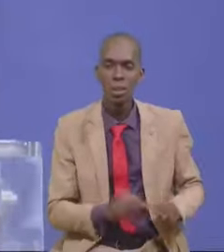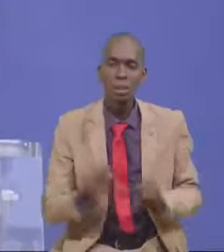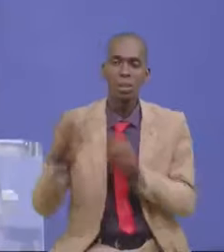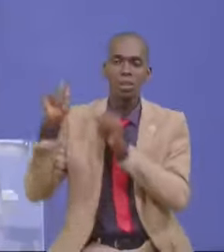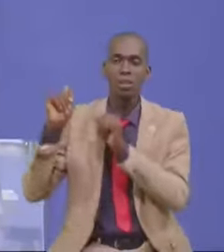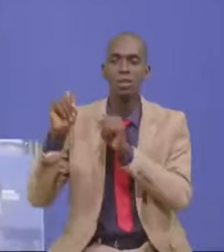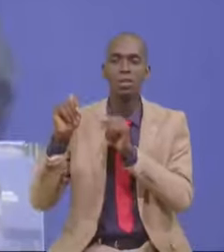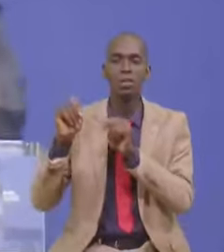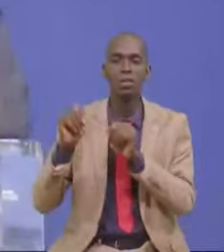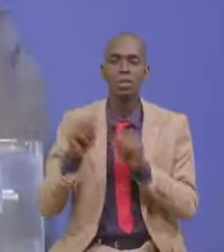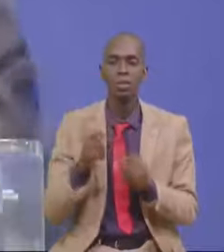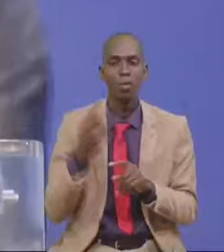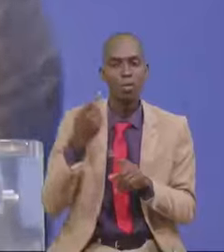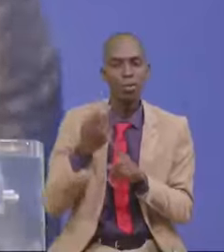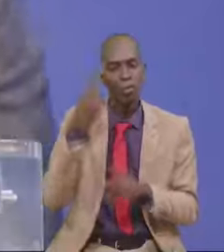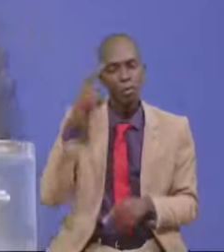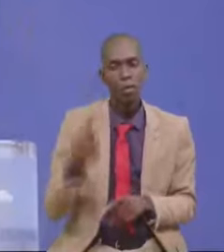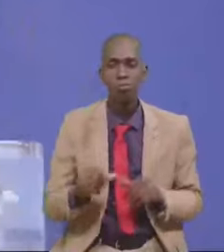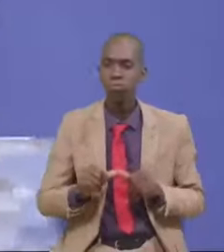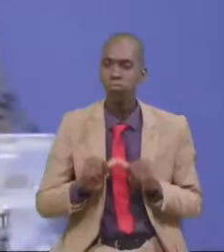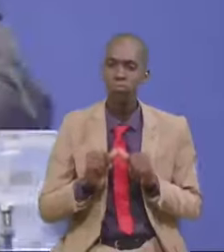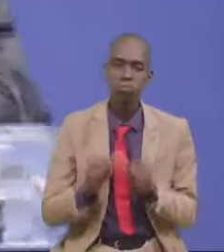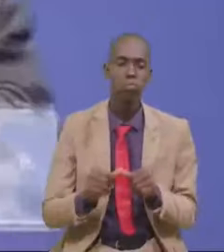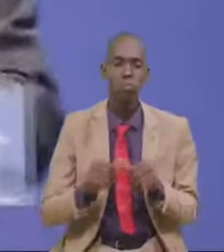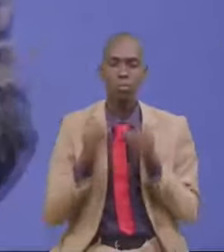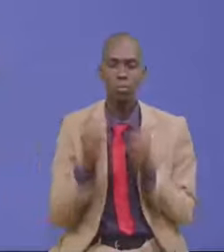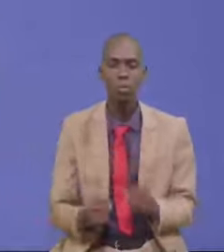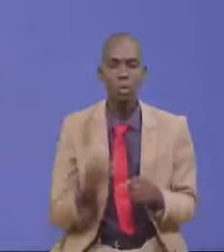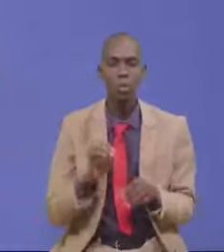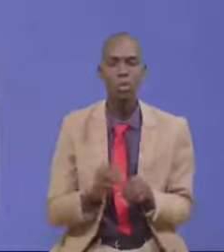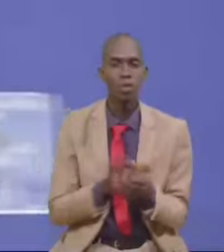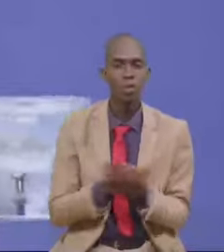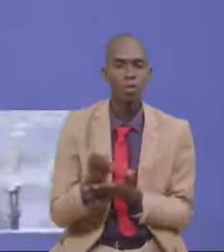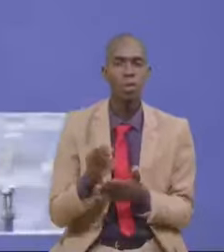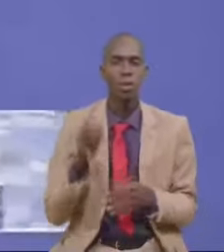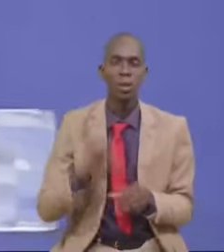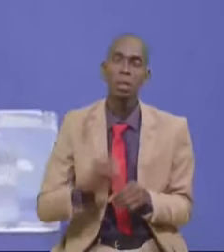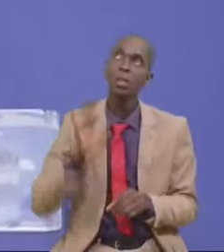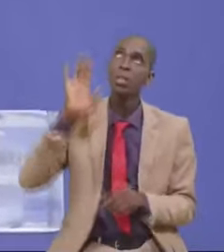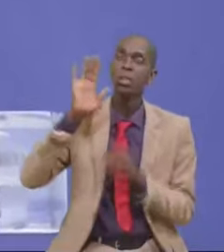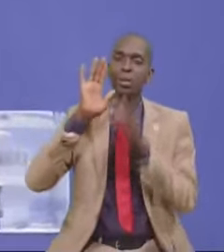Le transport pour la fermeté dans la vérité en sa présence.